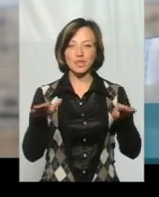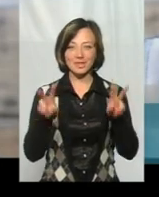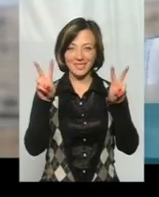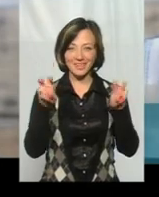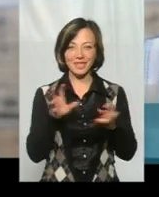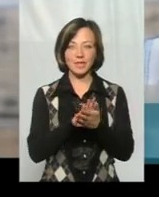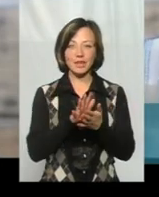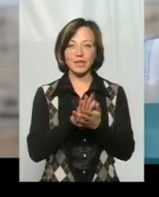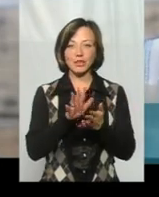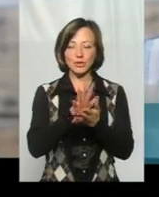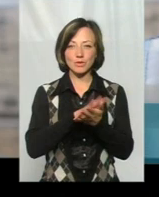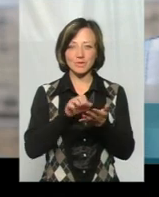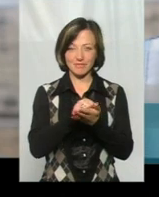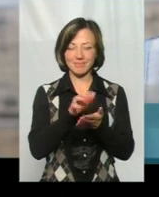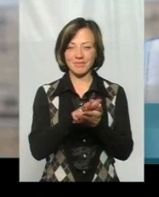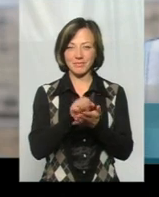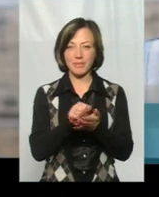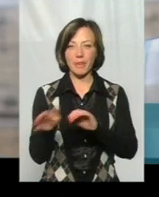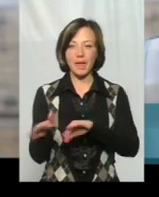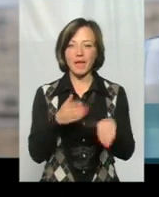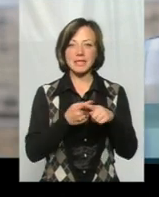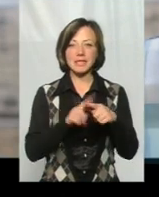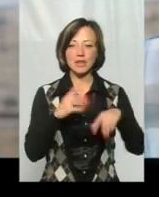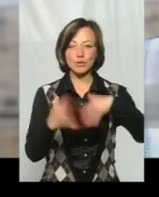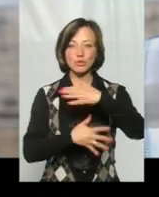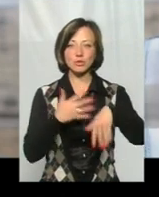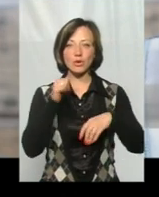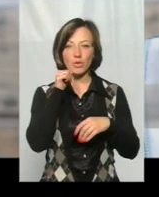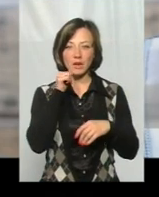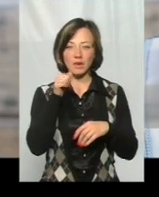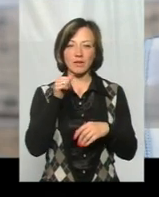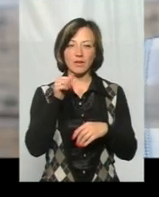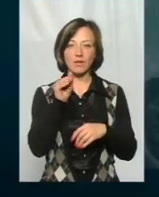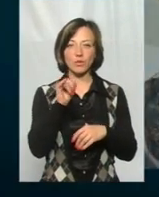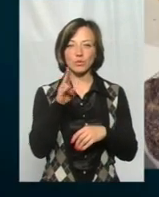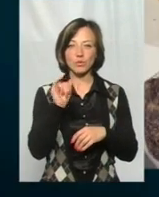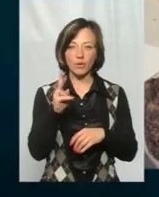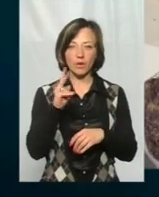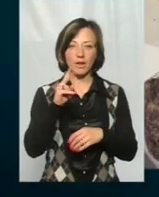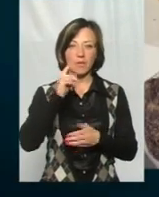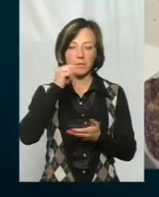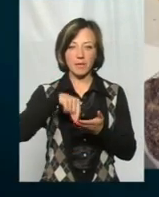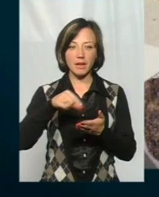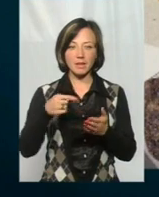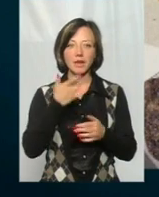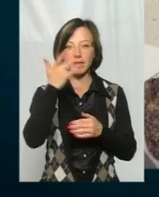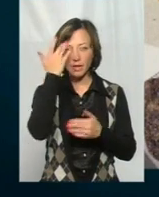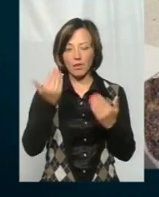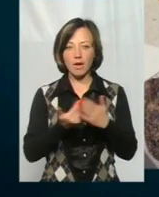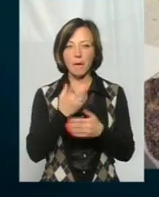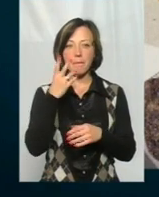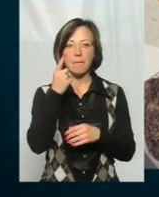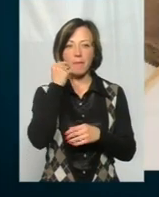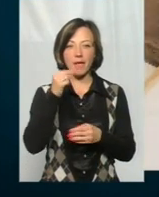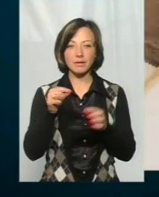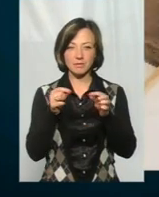Суміш малиних горішків, це фундук і грецький горіх. Дуже смачно, корисно. Остання із літніх новинок – мед у